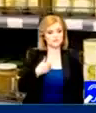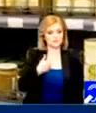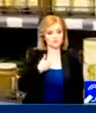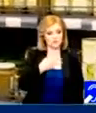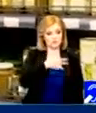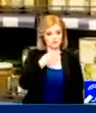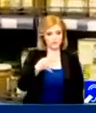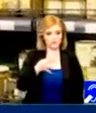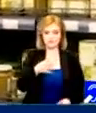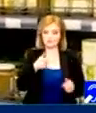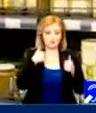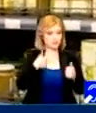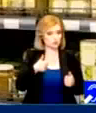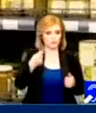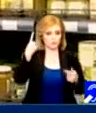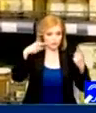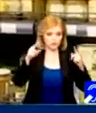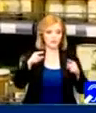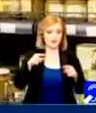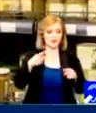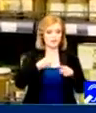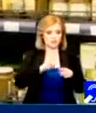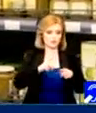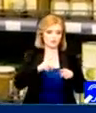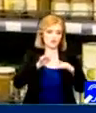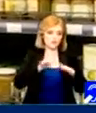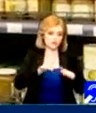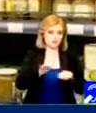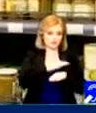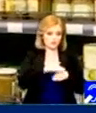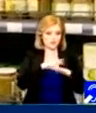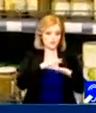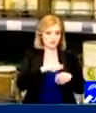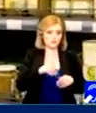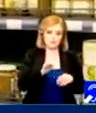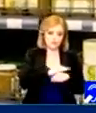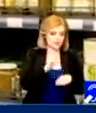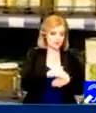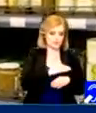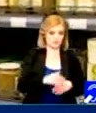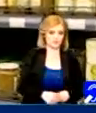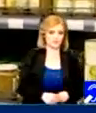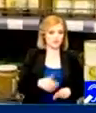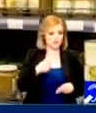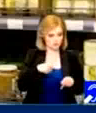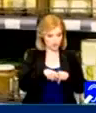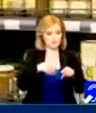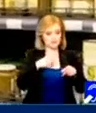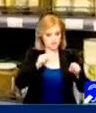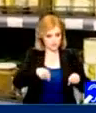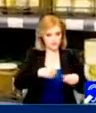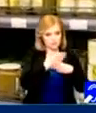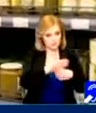este o inițiativă foarte bună și luând în considerație faptul că am posibilitatea să ajut bătrânii, să ajut